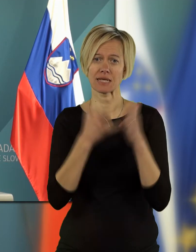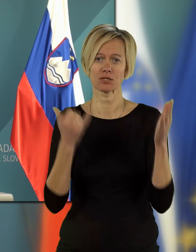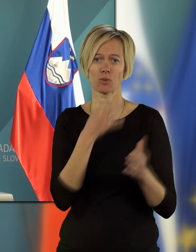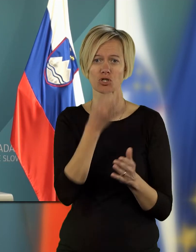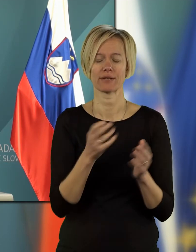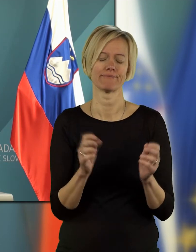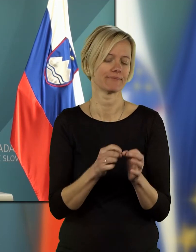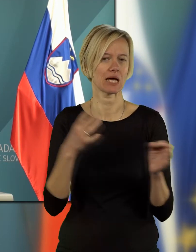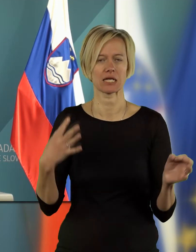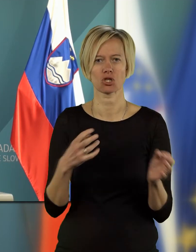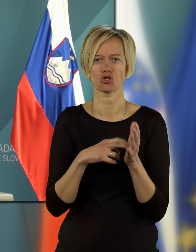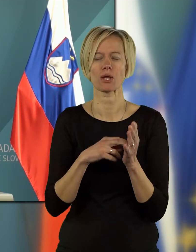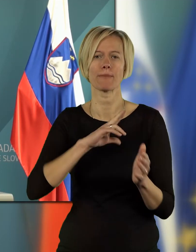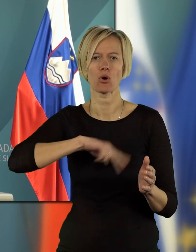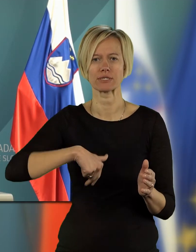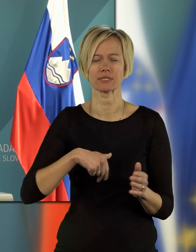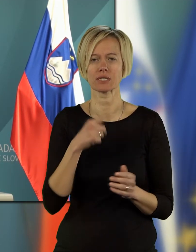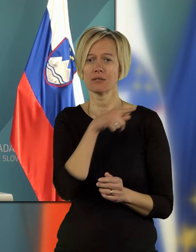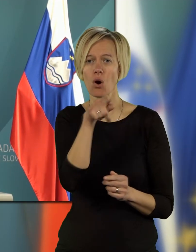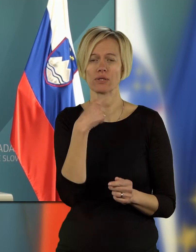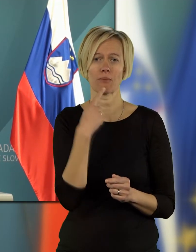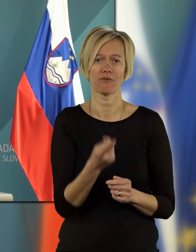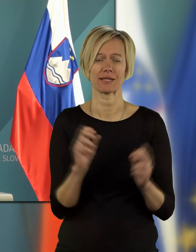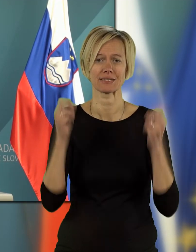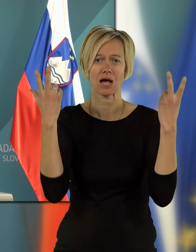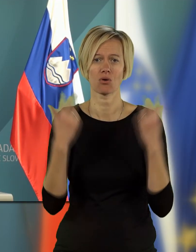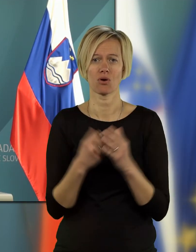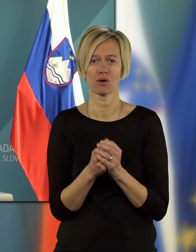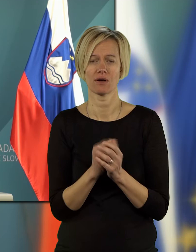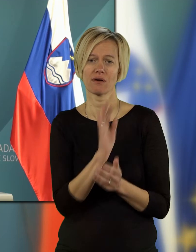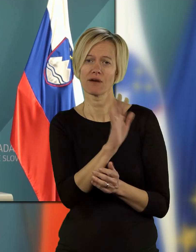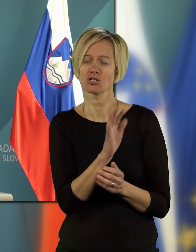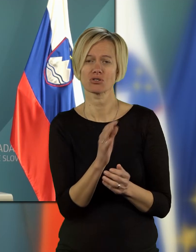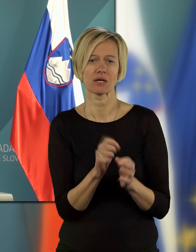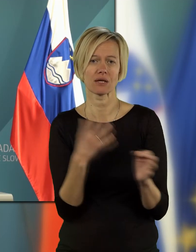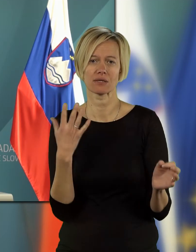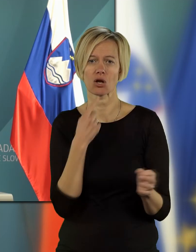Na hitro, zadnje vprašanje. Ja, na hitro. Še policisti so napovedali stavko.